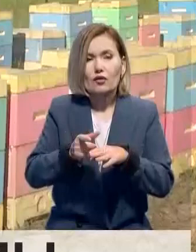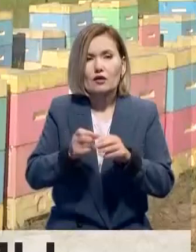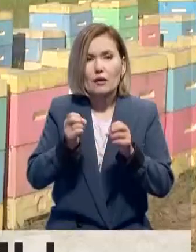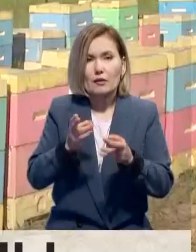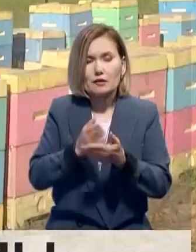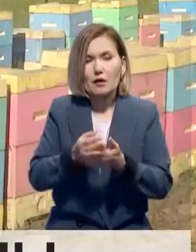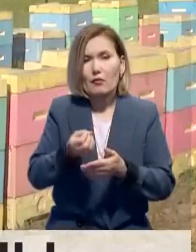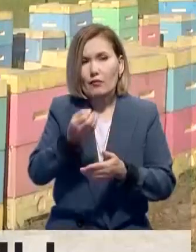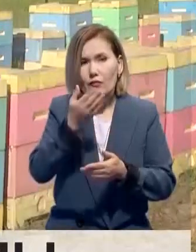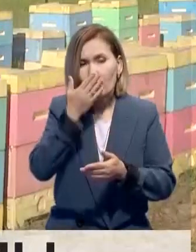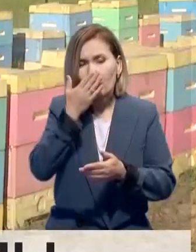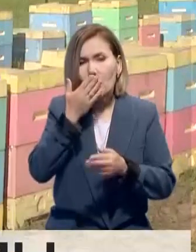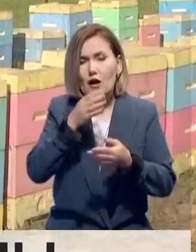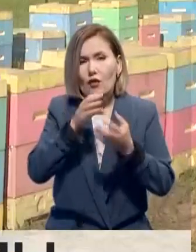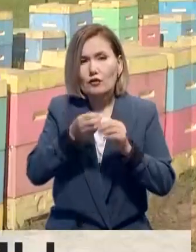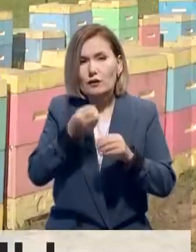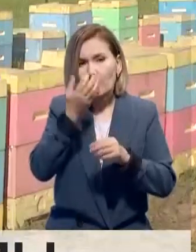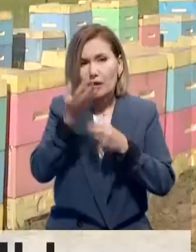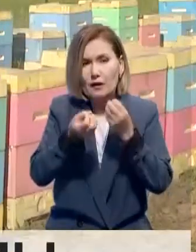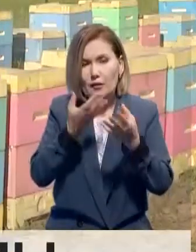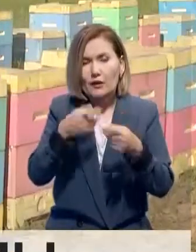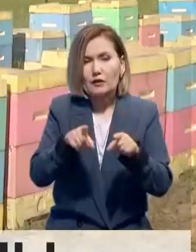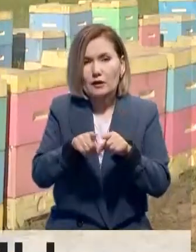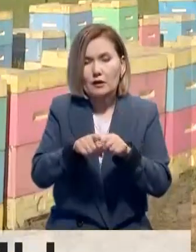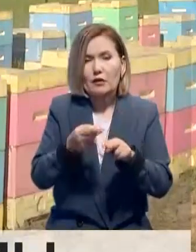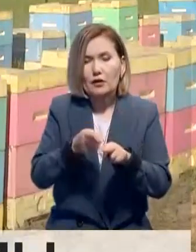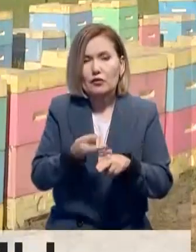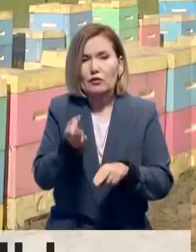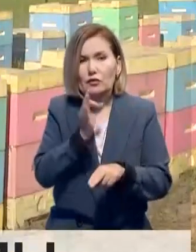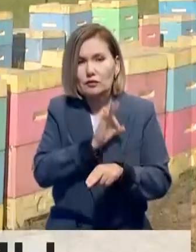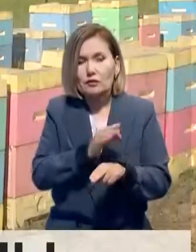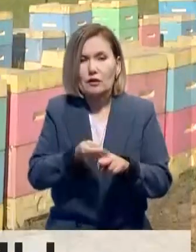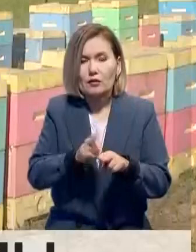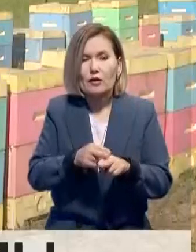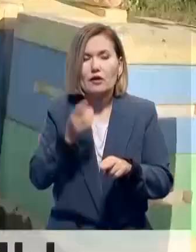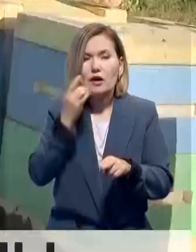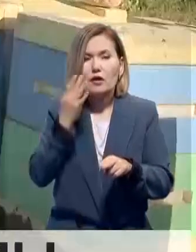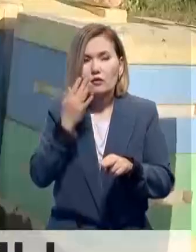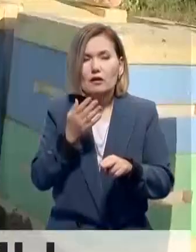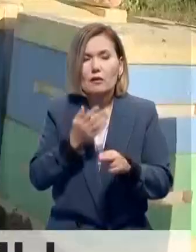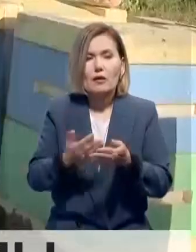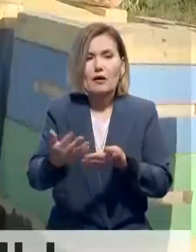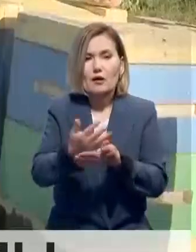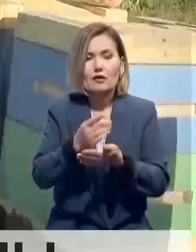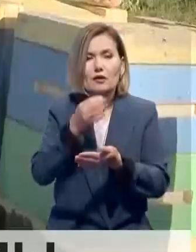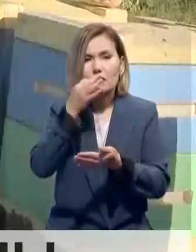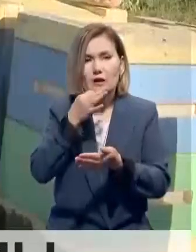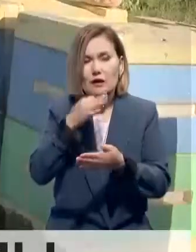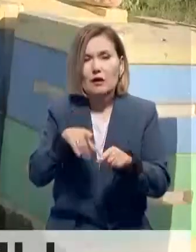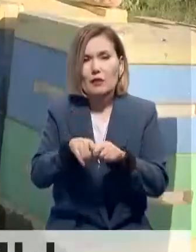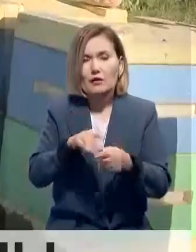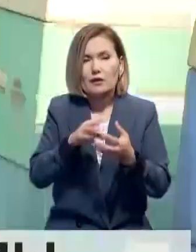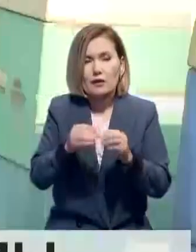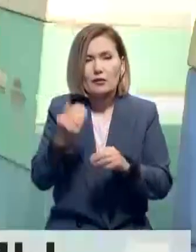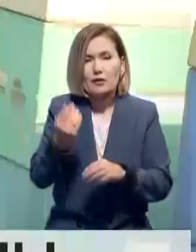шаңдасады. Будан жасатты, тозыңданады. Анадан, сол арқылы гүл ашатты. Ерекше кәсіпті меңгерген еңбек